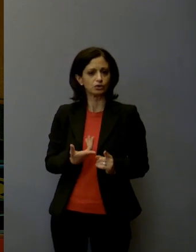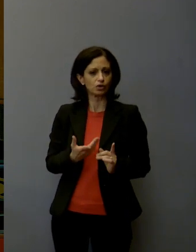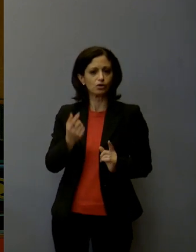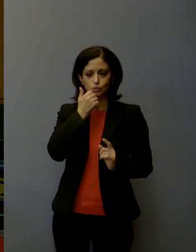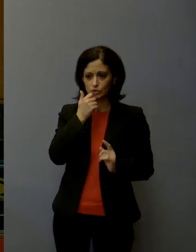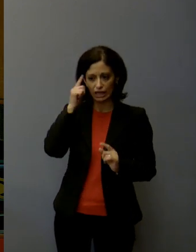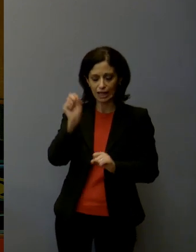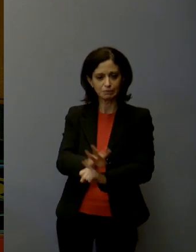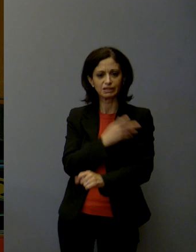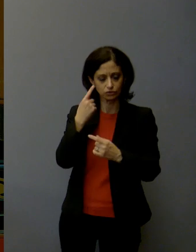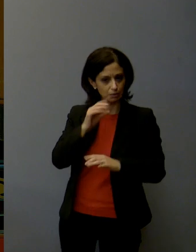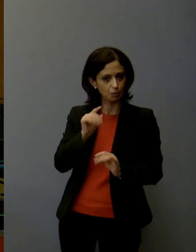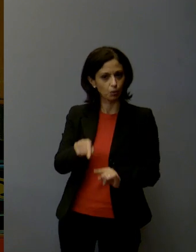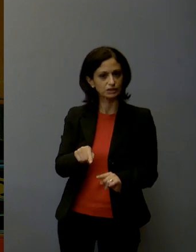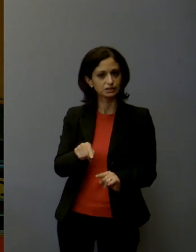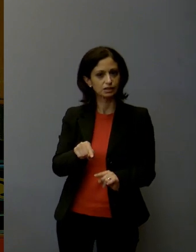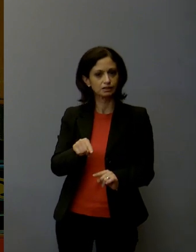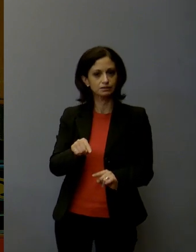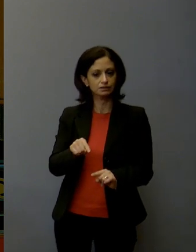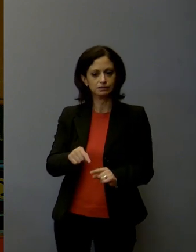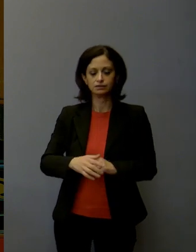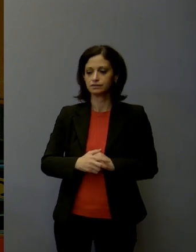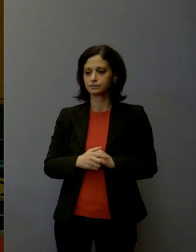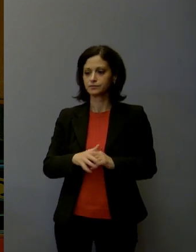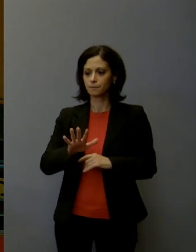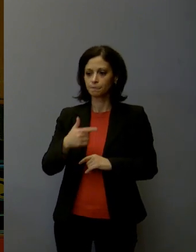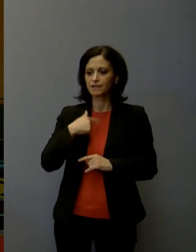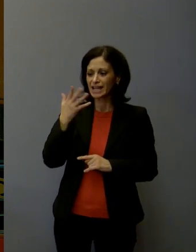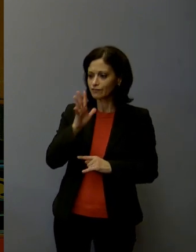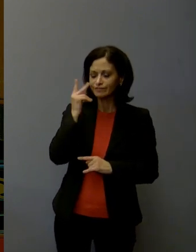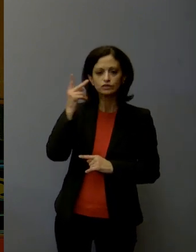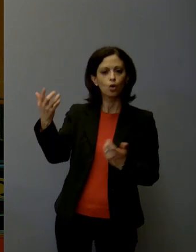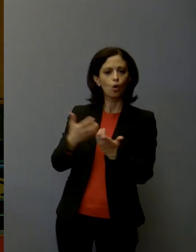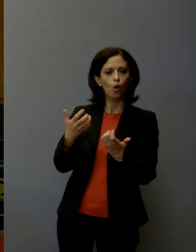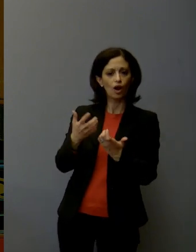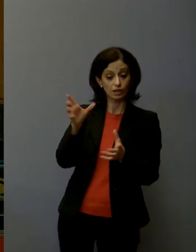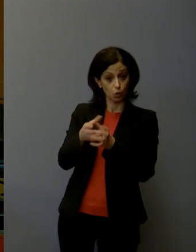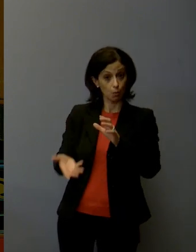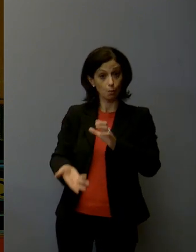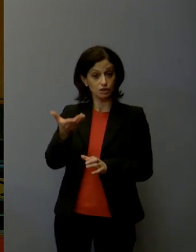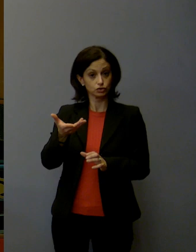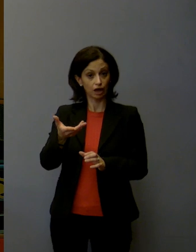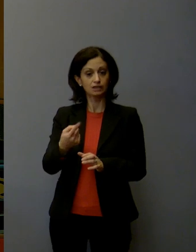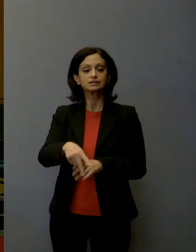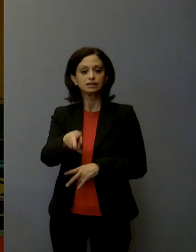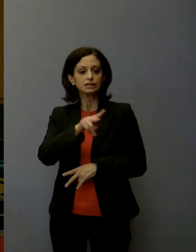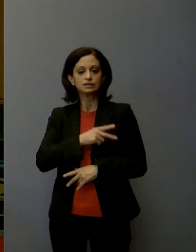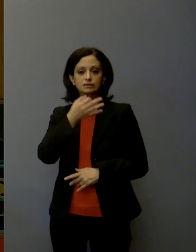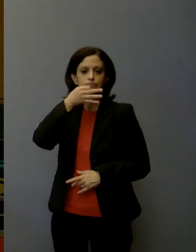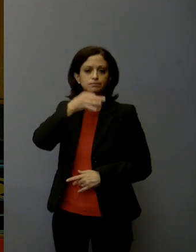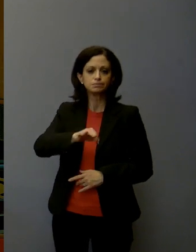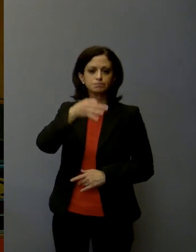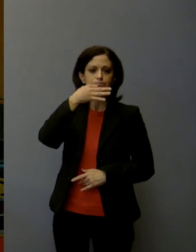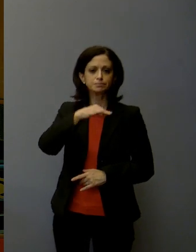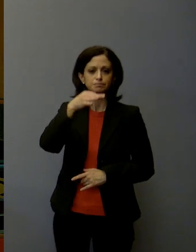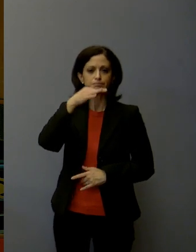scusate A me pare questa eh mi pare che i vostri colleghi della maggioranza si siano espressi in maniera